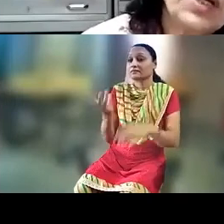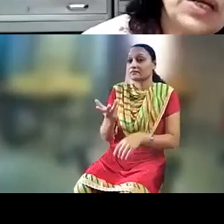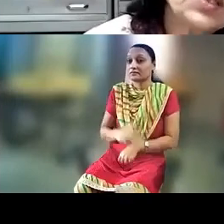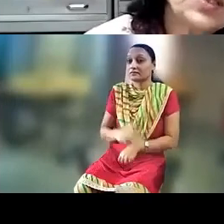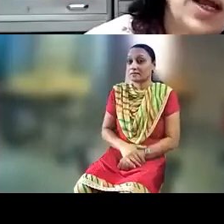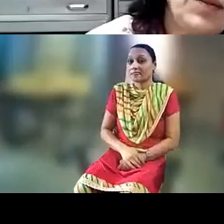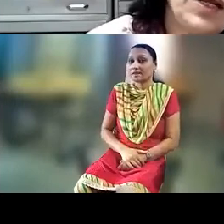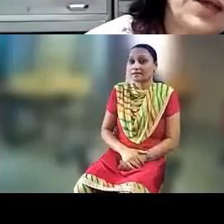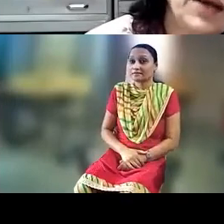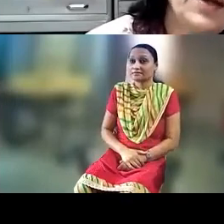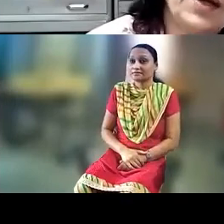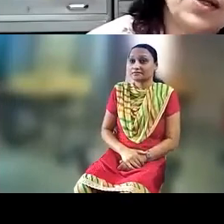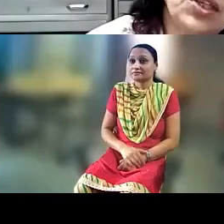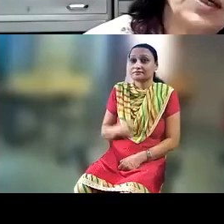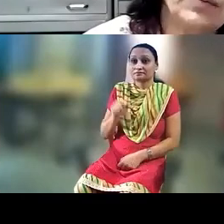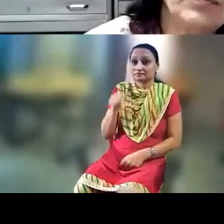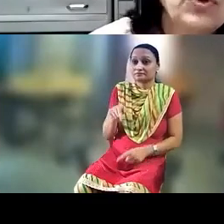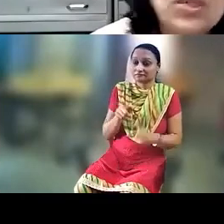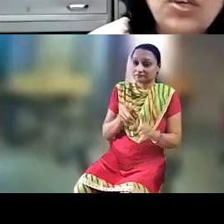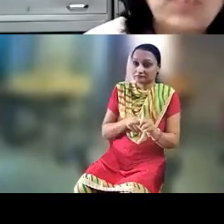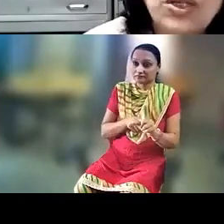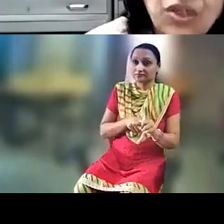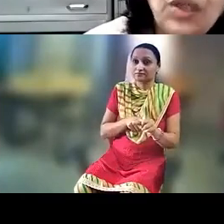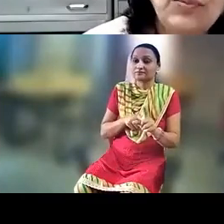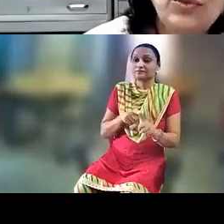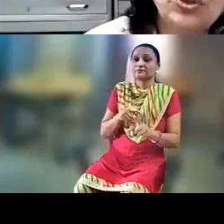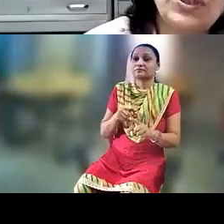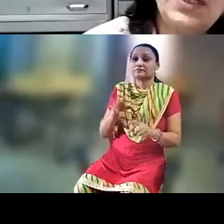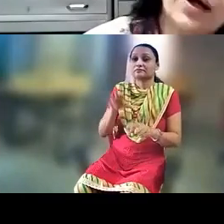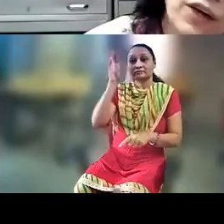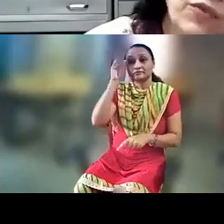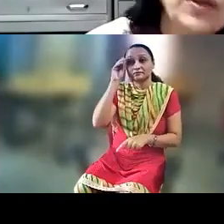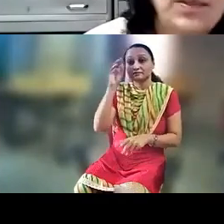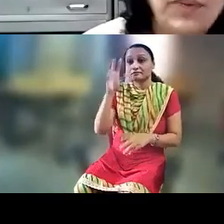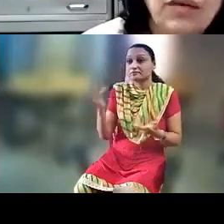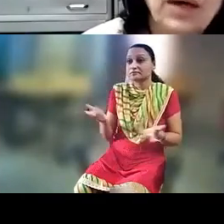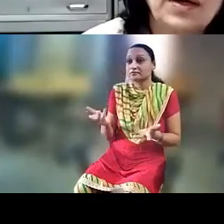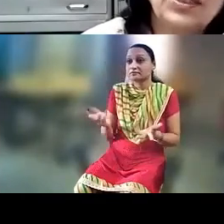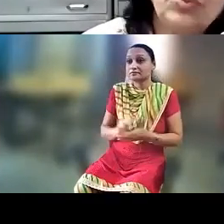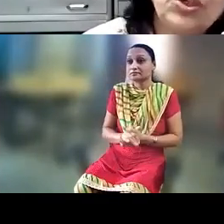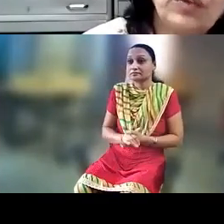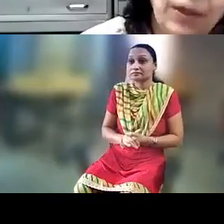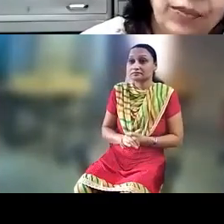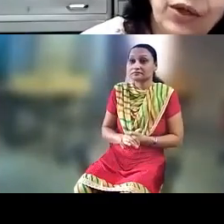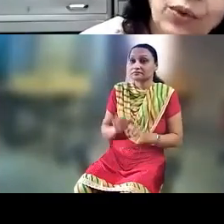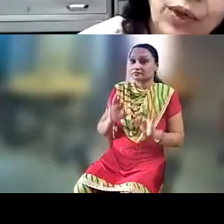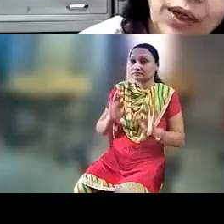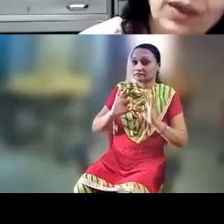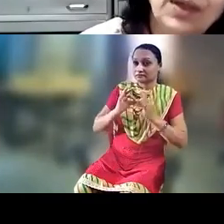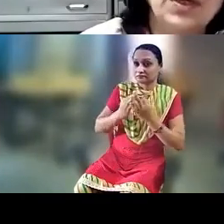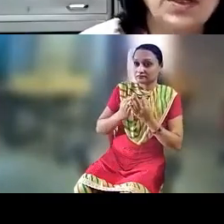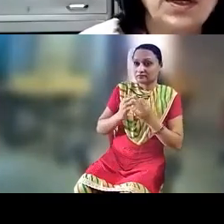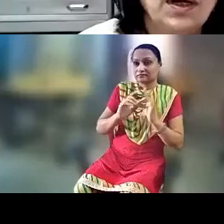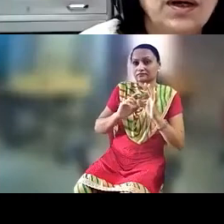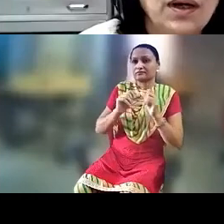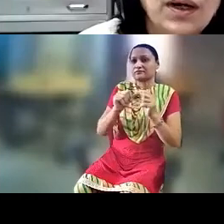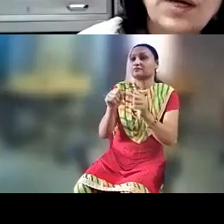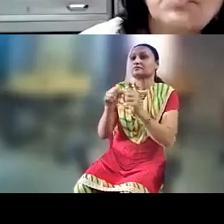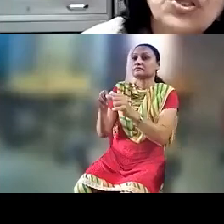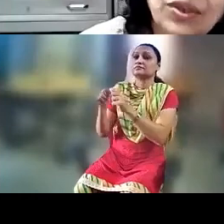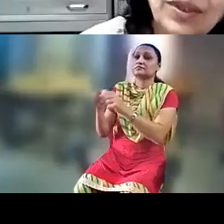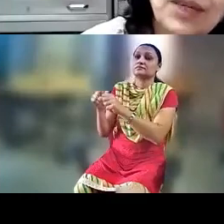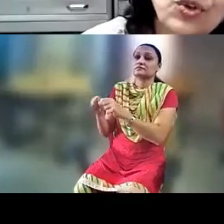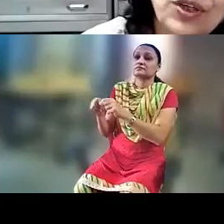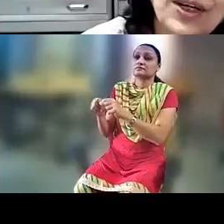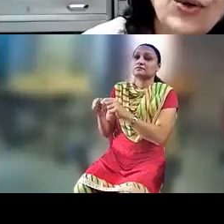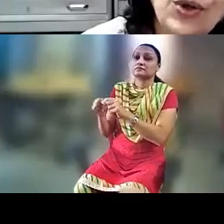तुमने इस साल में क्या नया सीखा। तो ये सिर्फ बच्चे से नहीं पूछना है, हर व्यक्ति परिवार का इसमें जवाब दे, क्योंकि अगर हम